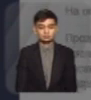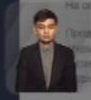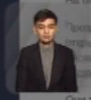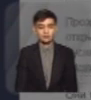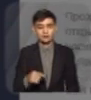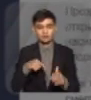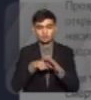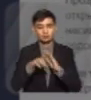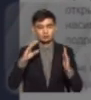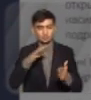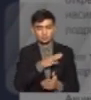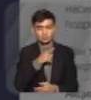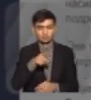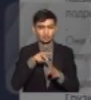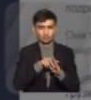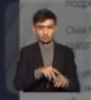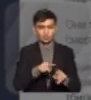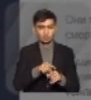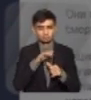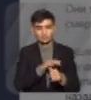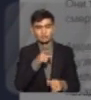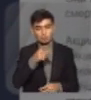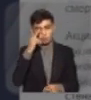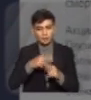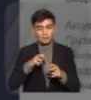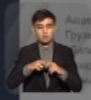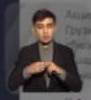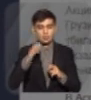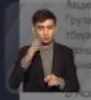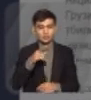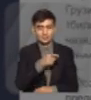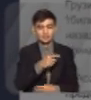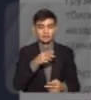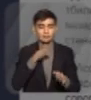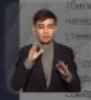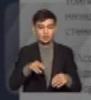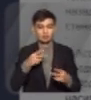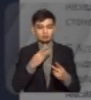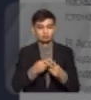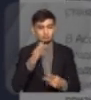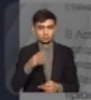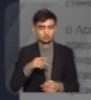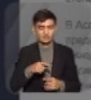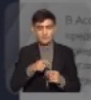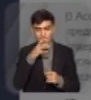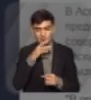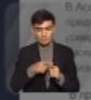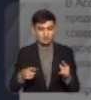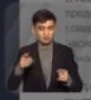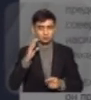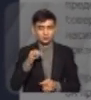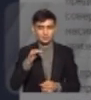В противном случае они грозили ему тем, что у его брата будут проблемы, а он проведет длительное время в местах лишения свободы. Психологическое